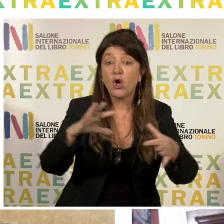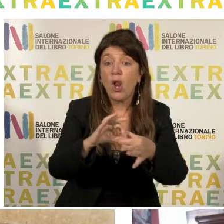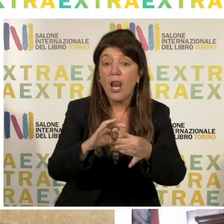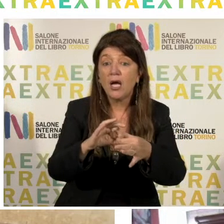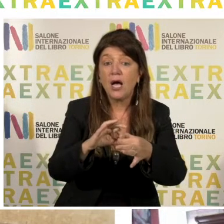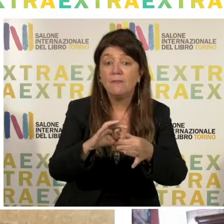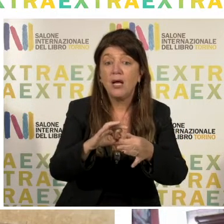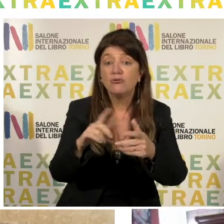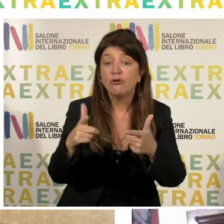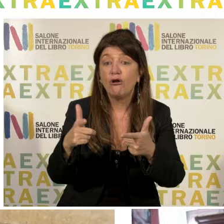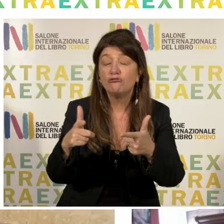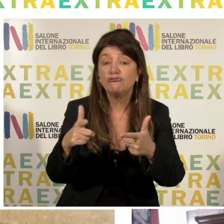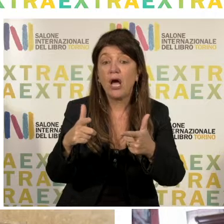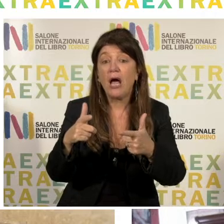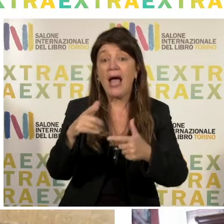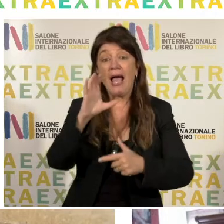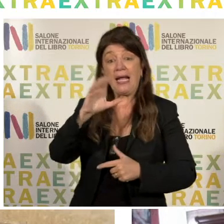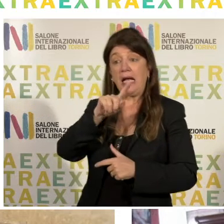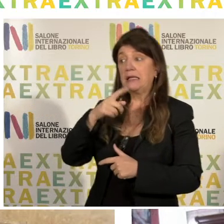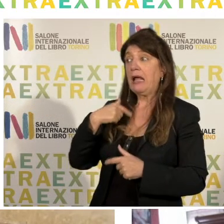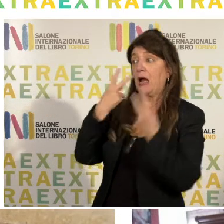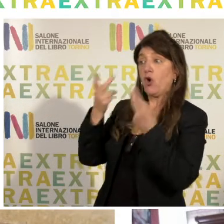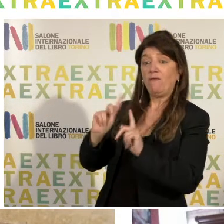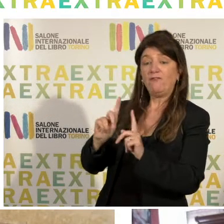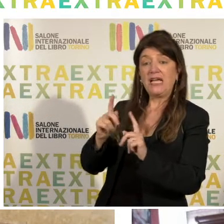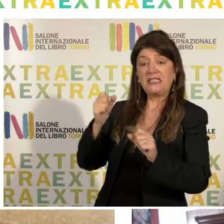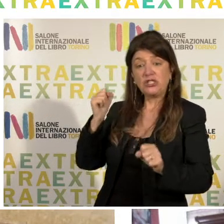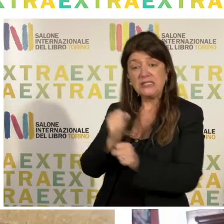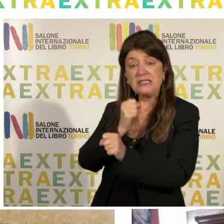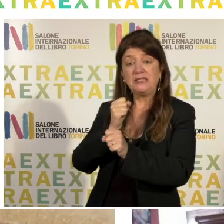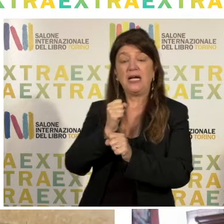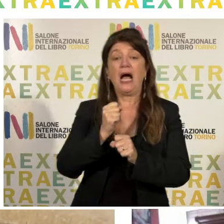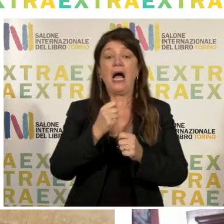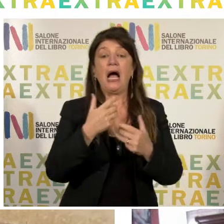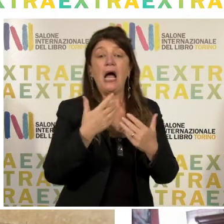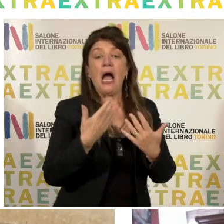continuiamo con lei, dice Catherine. Lei però...